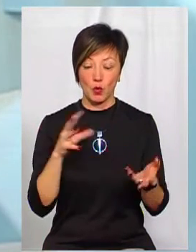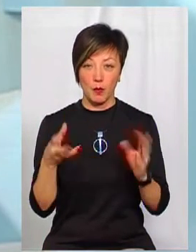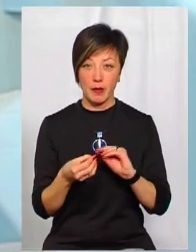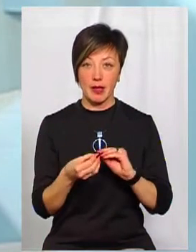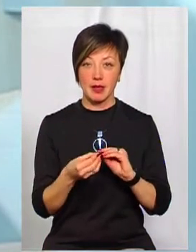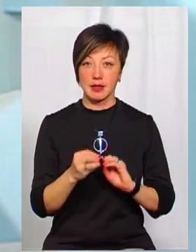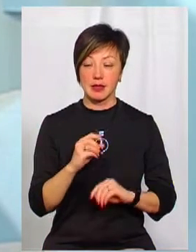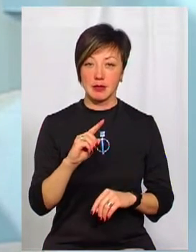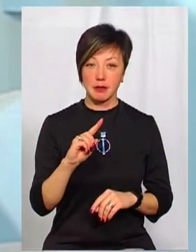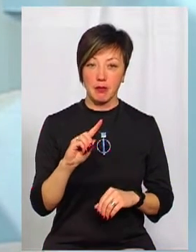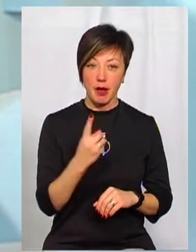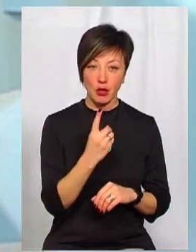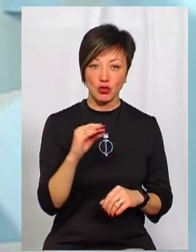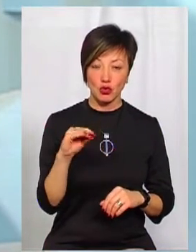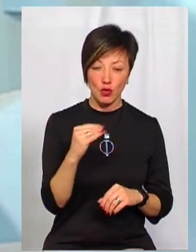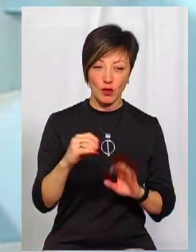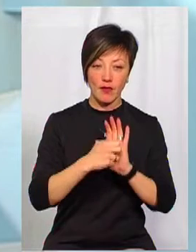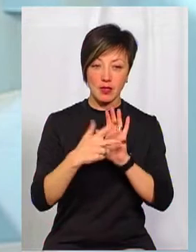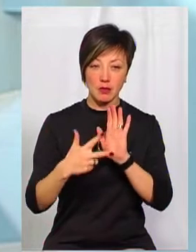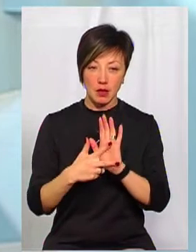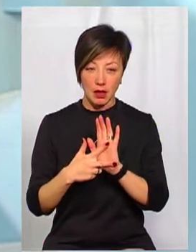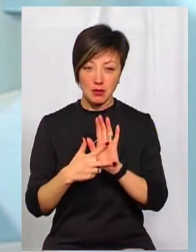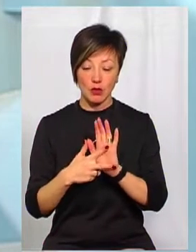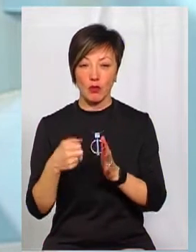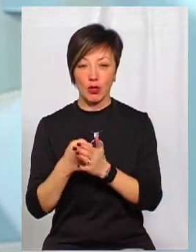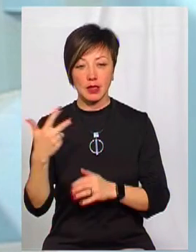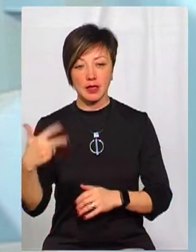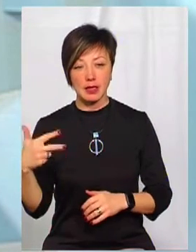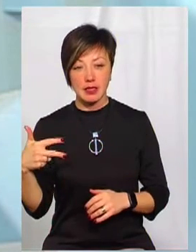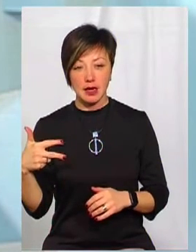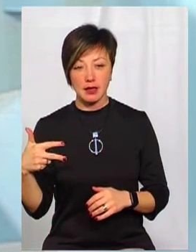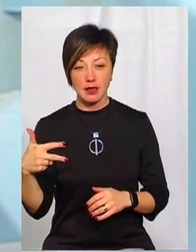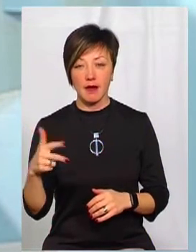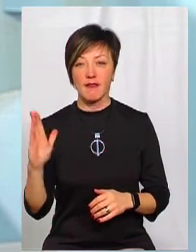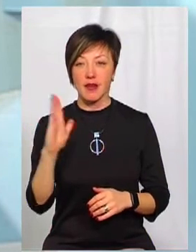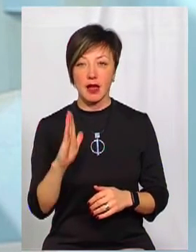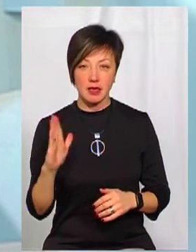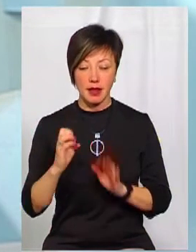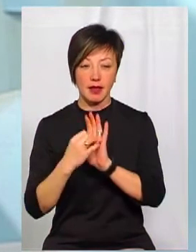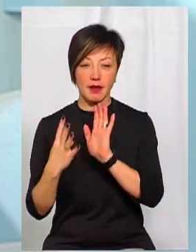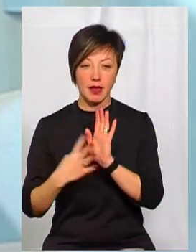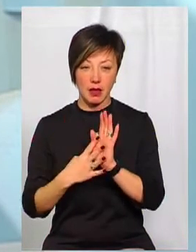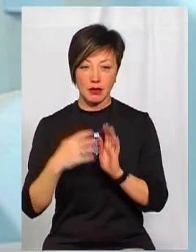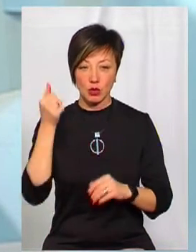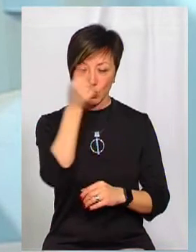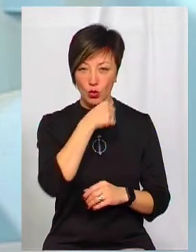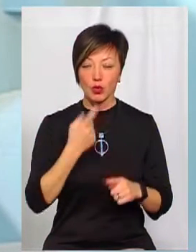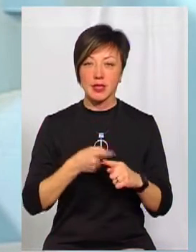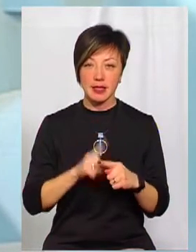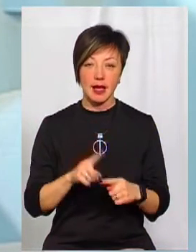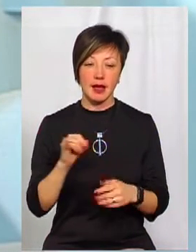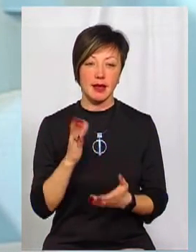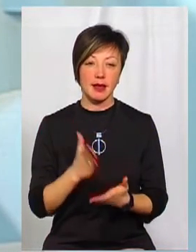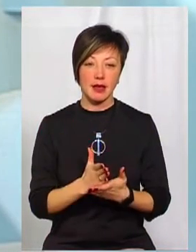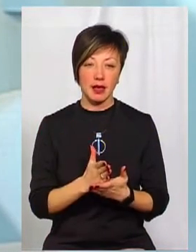з 1 жовтня 2018 року по 30 вересня 2019 року. Це і